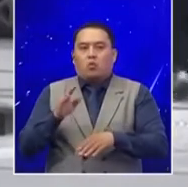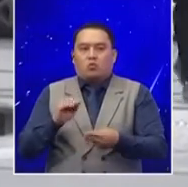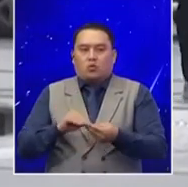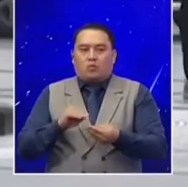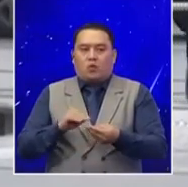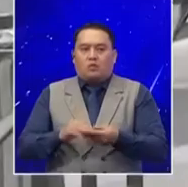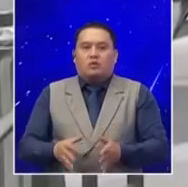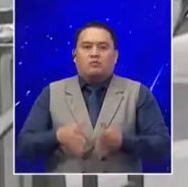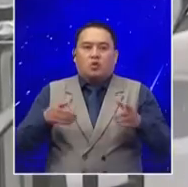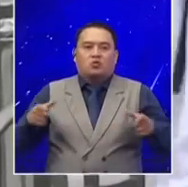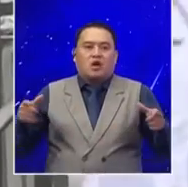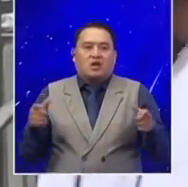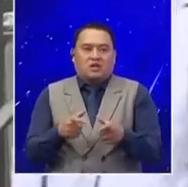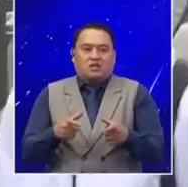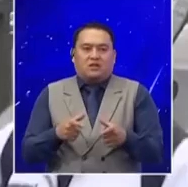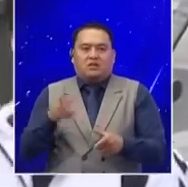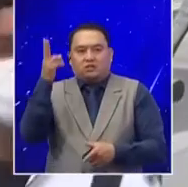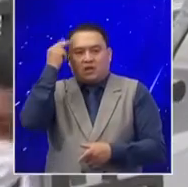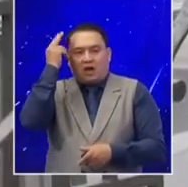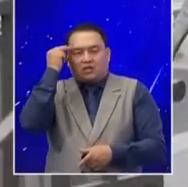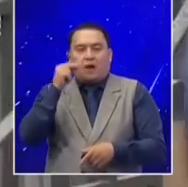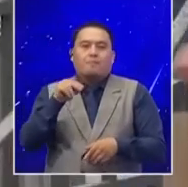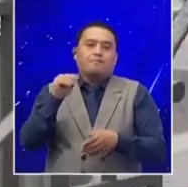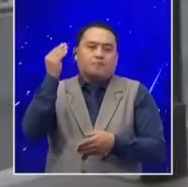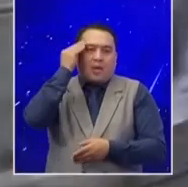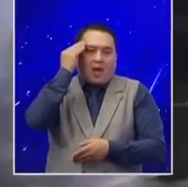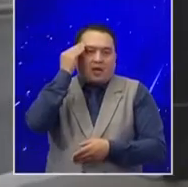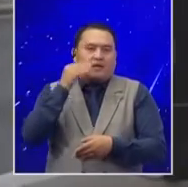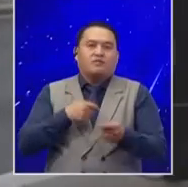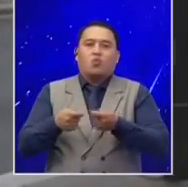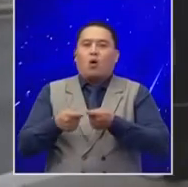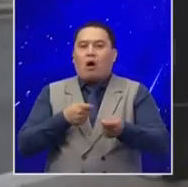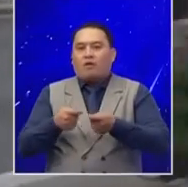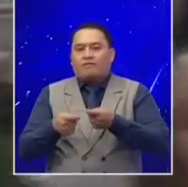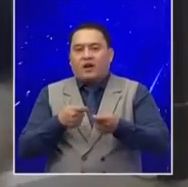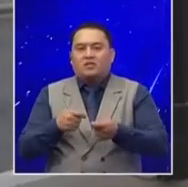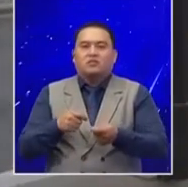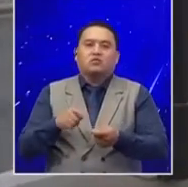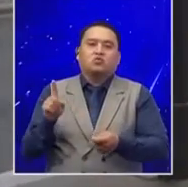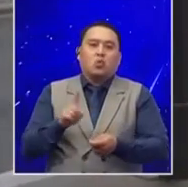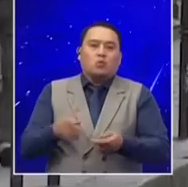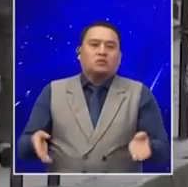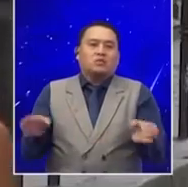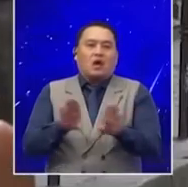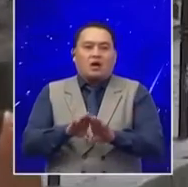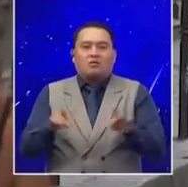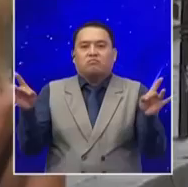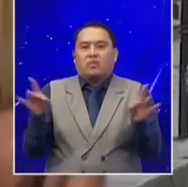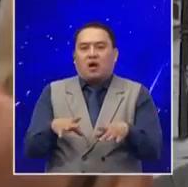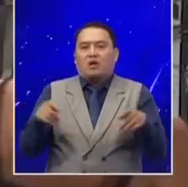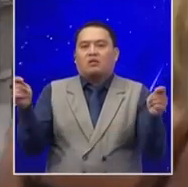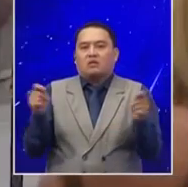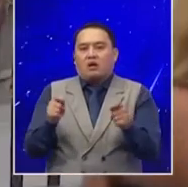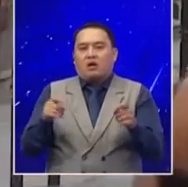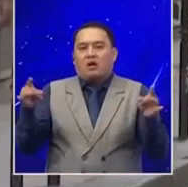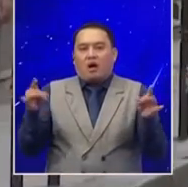еще больше ограничена. В числе мер, которые предпримут местные власти и префектура, значится закрытие баров.